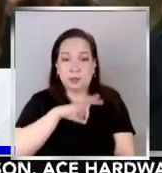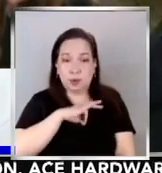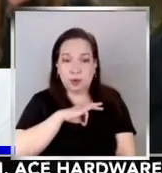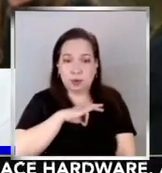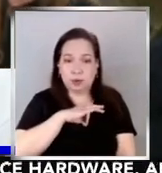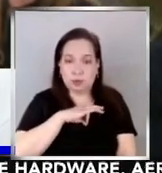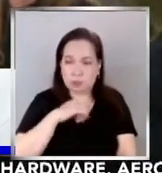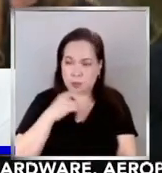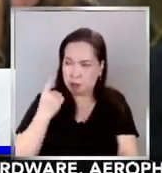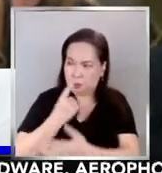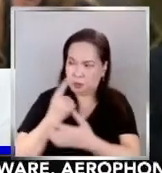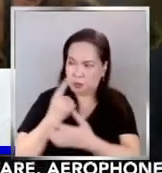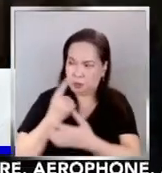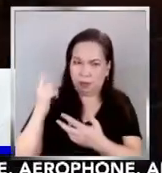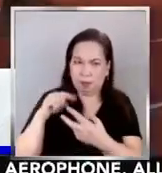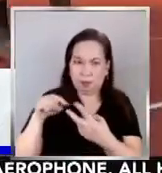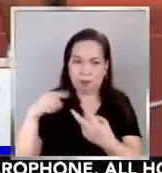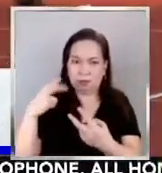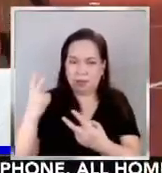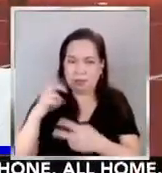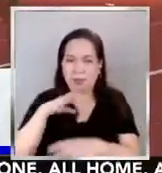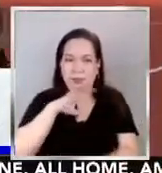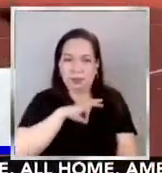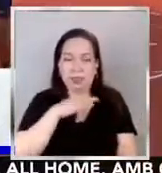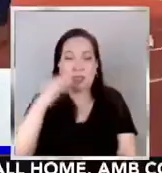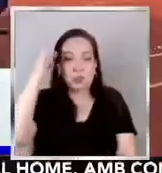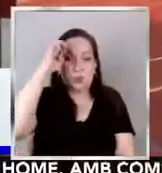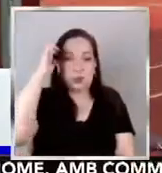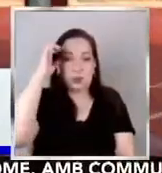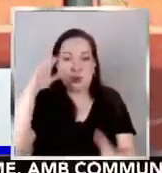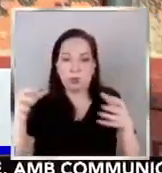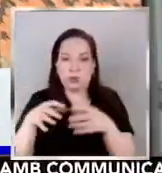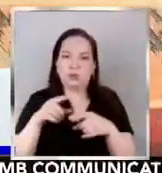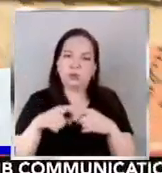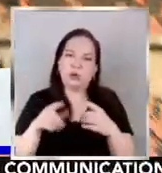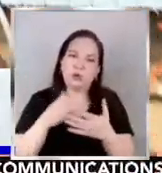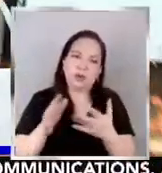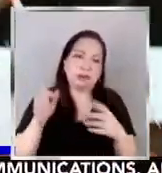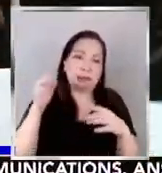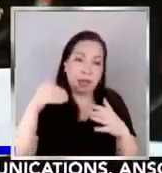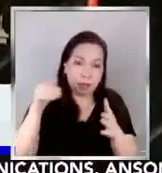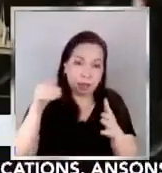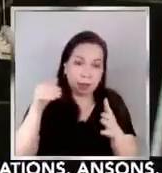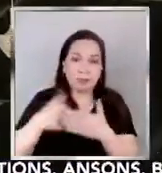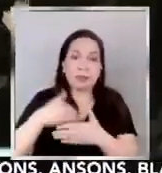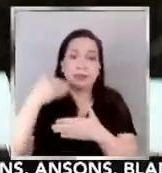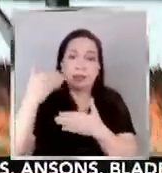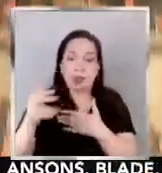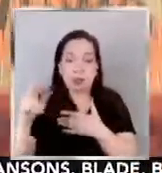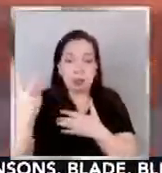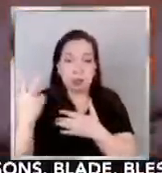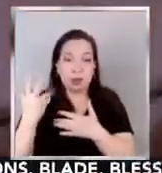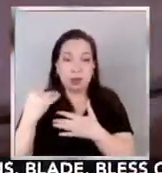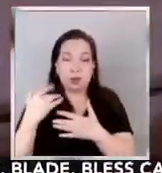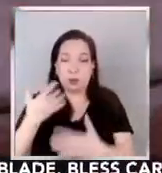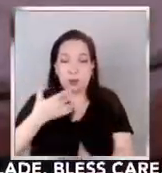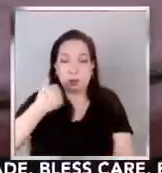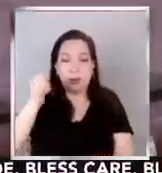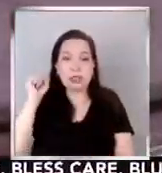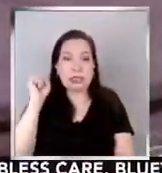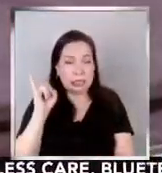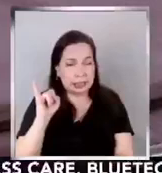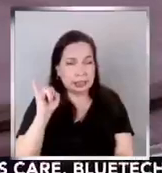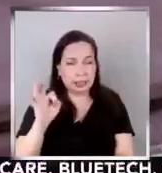sa European Indoor Circuit. Sayang lang at di niya magagawa ang three-peat na panalo sana sa Asian